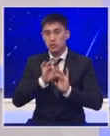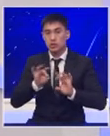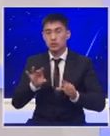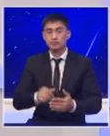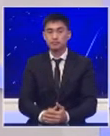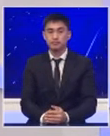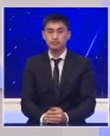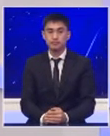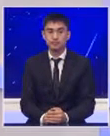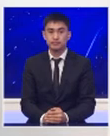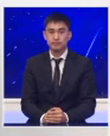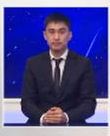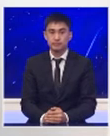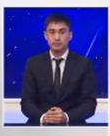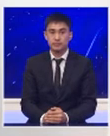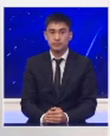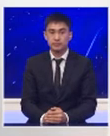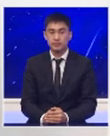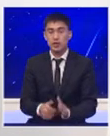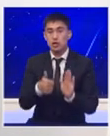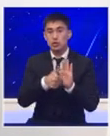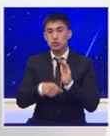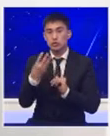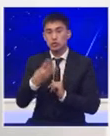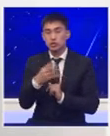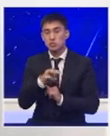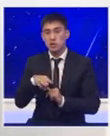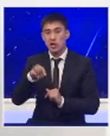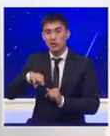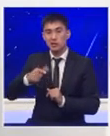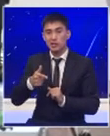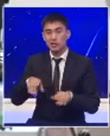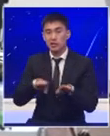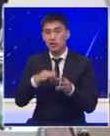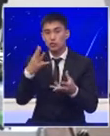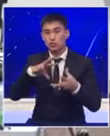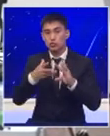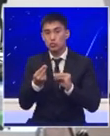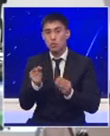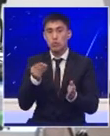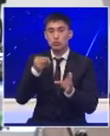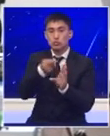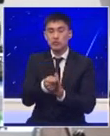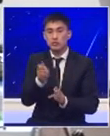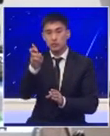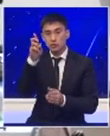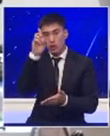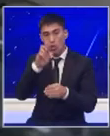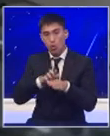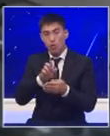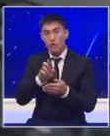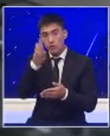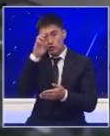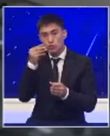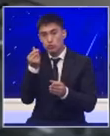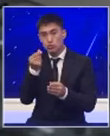нашем следующем сюжете 644 миллиарда тенге Такова сумма поступивших налоговых отчислений в государственный